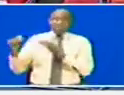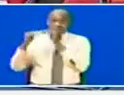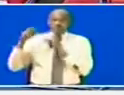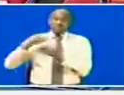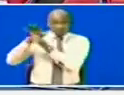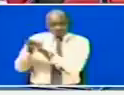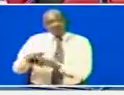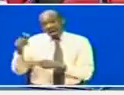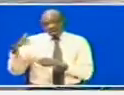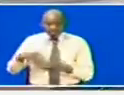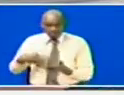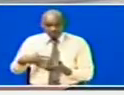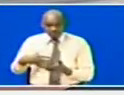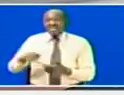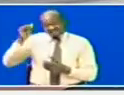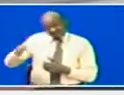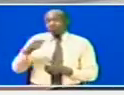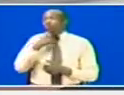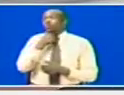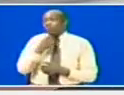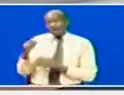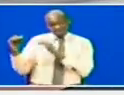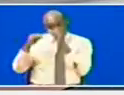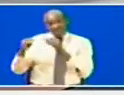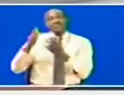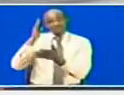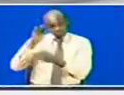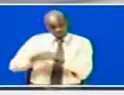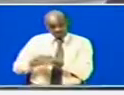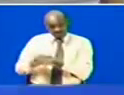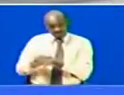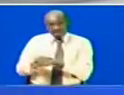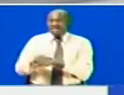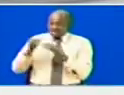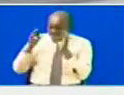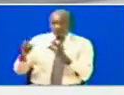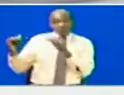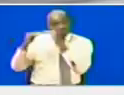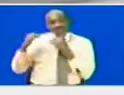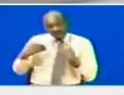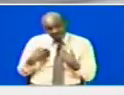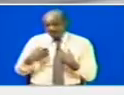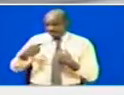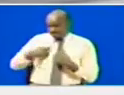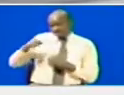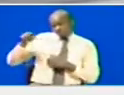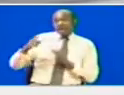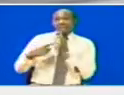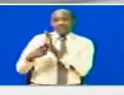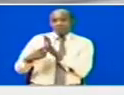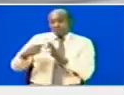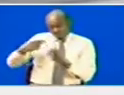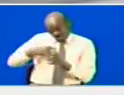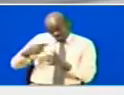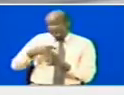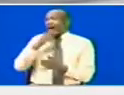mwingine jinsi ya fulani. Ndio tunatafuta usawa. Na usawa ule katika usemi, maana ikiwa tumepata usawa, ndio mimi na wewe mfano mke na mume wako